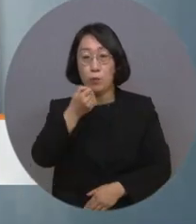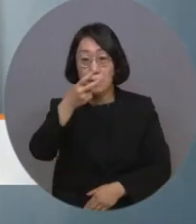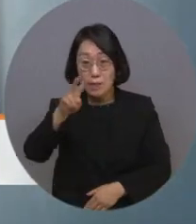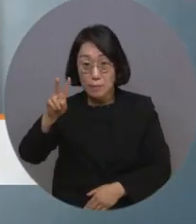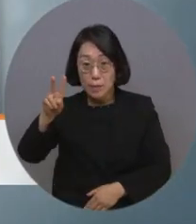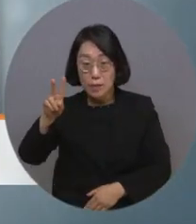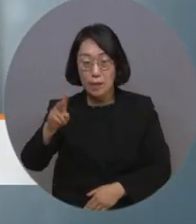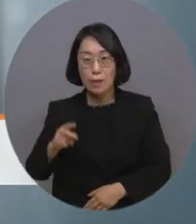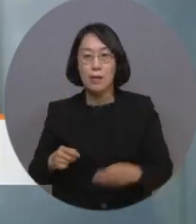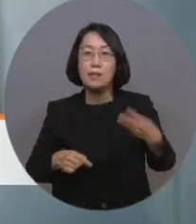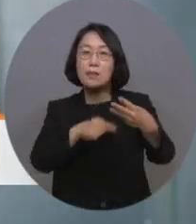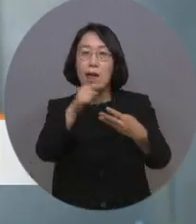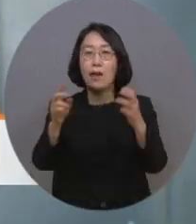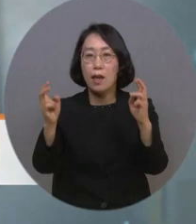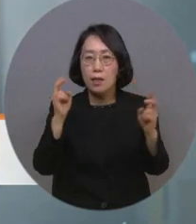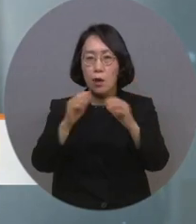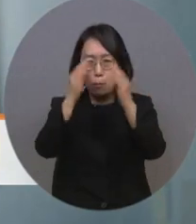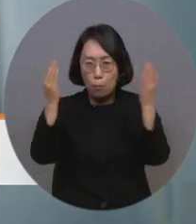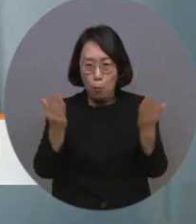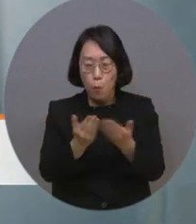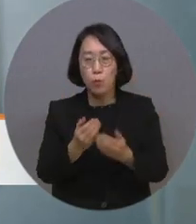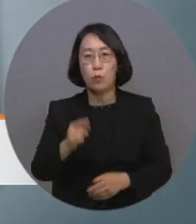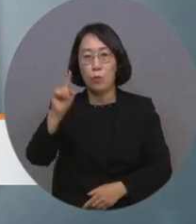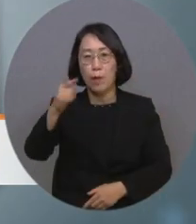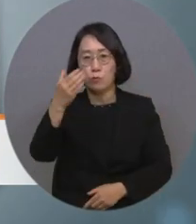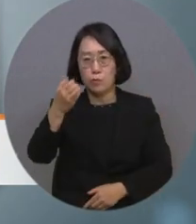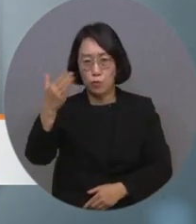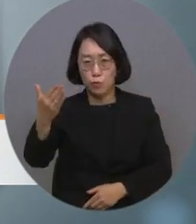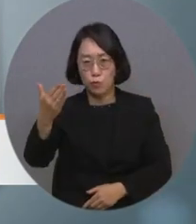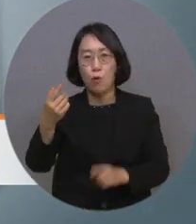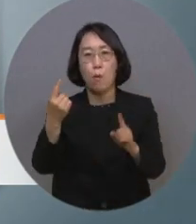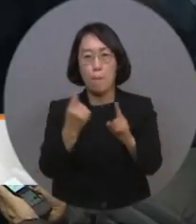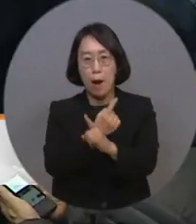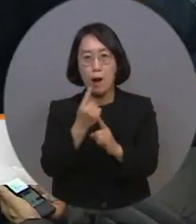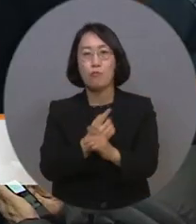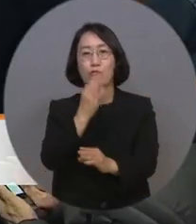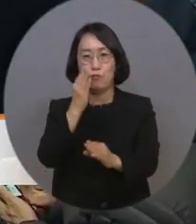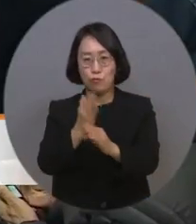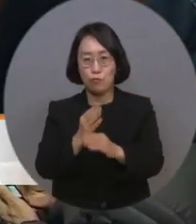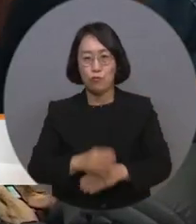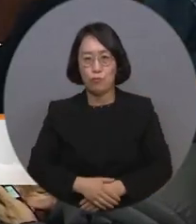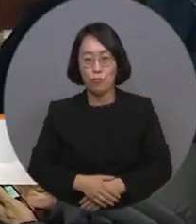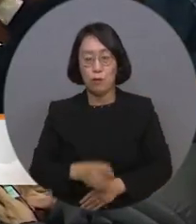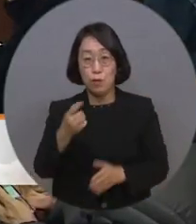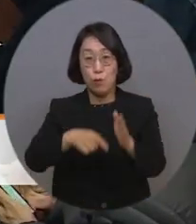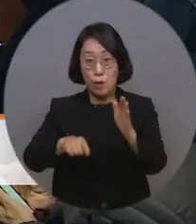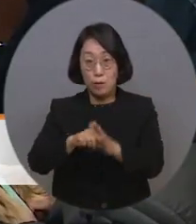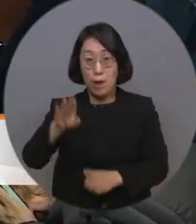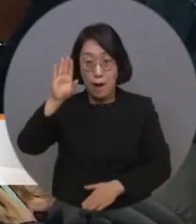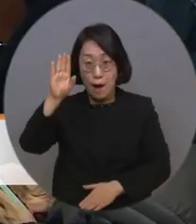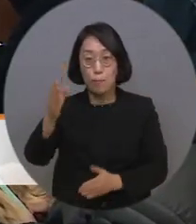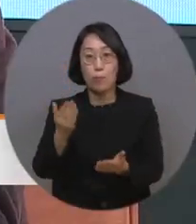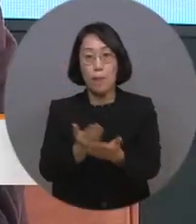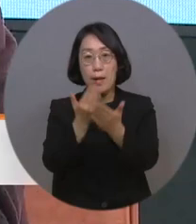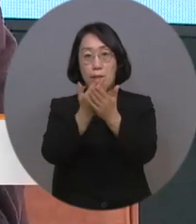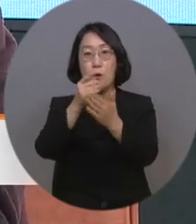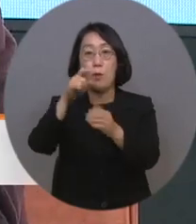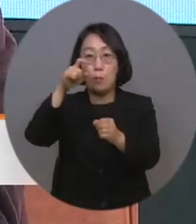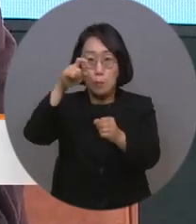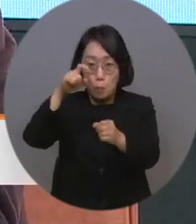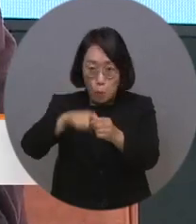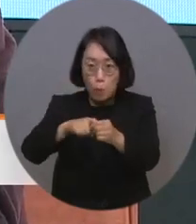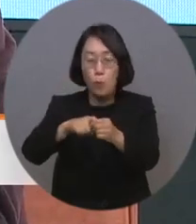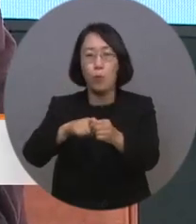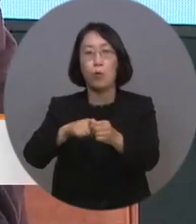IPTV 3사 채널 번호 199번 변경을 추진하고 있습니다. 이를 위해 앞으로의 발전 방향과